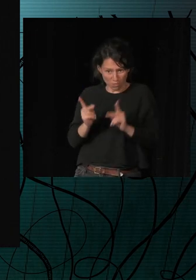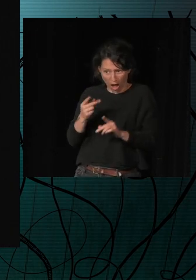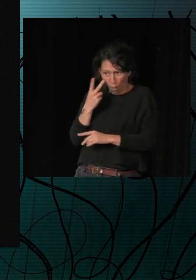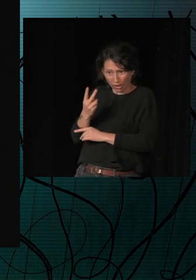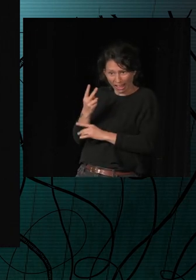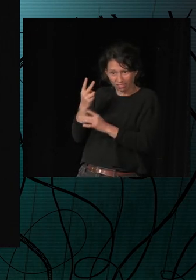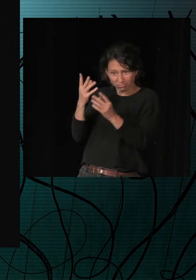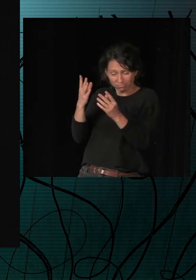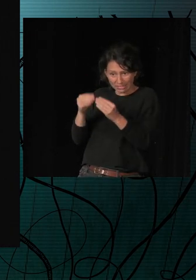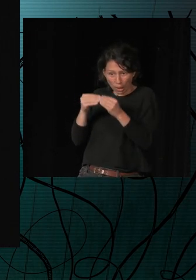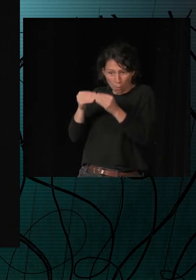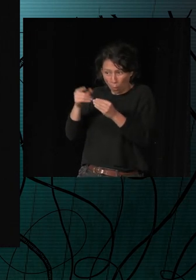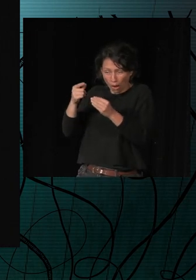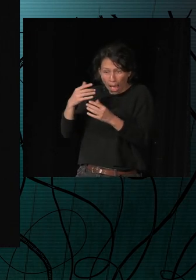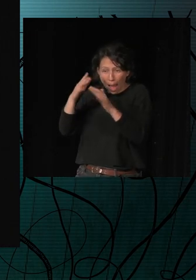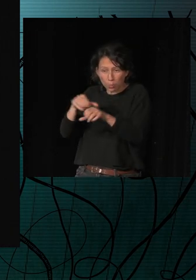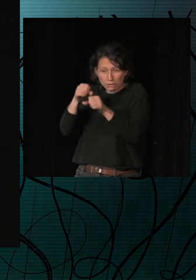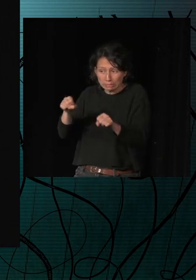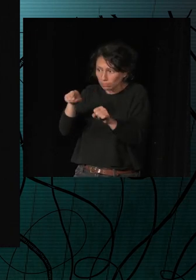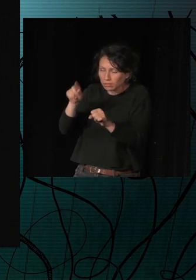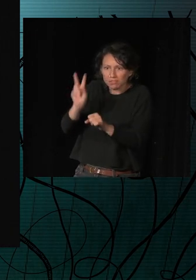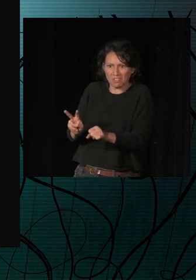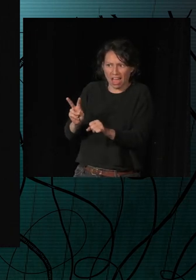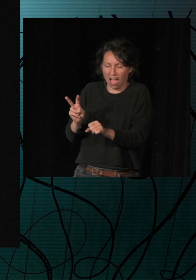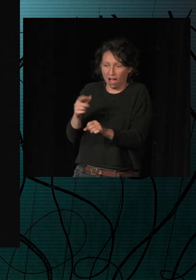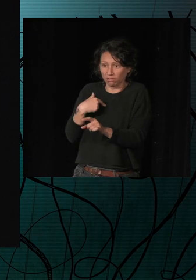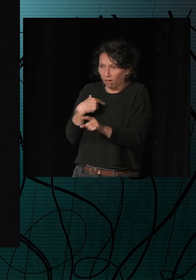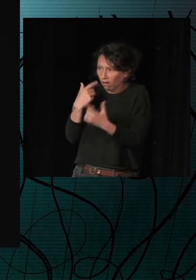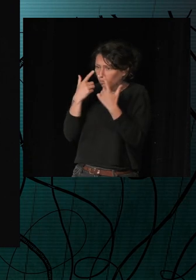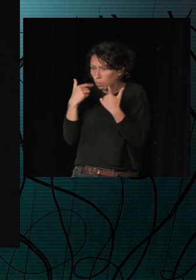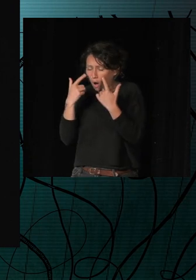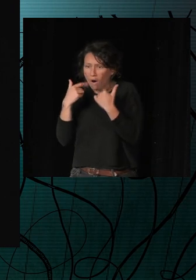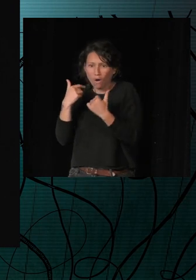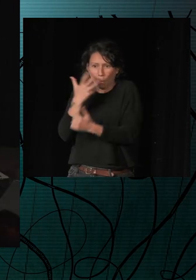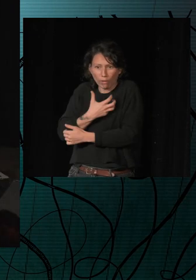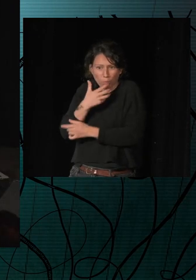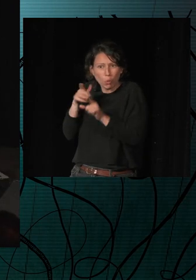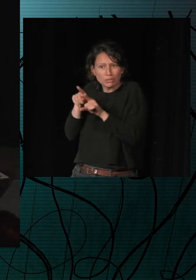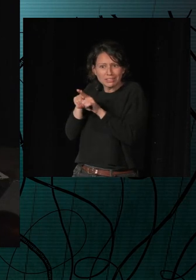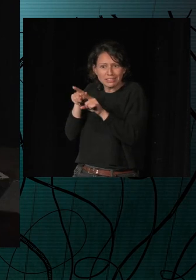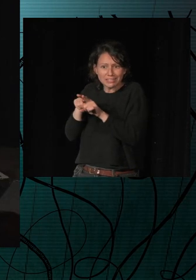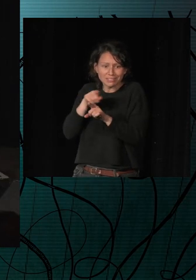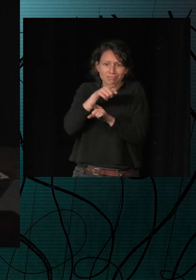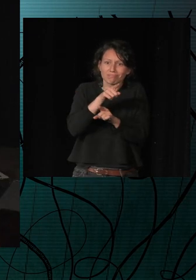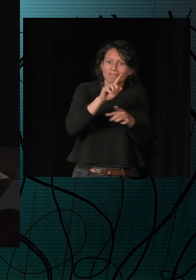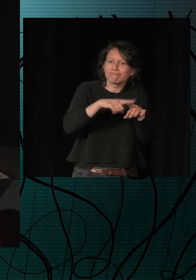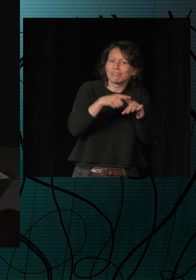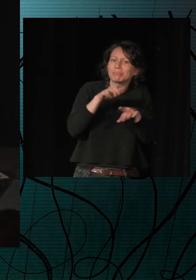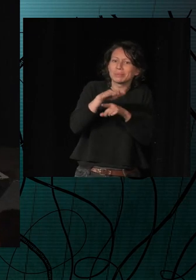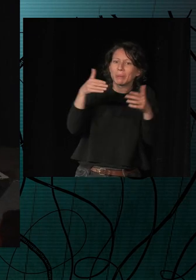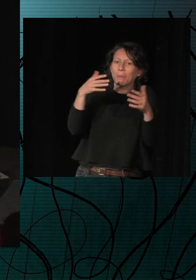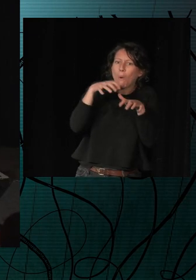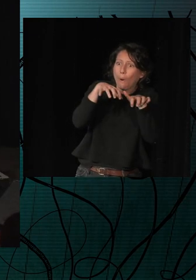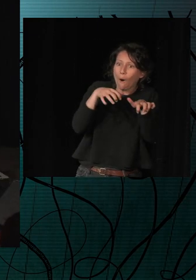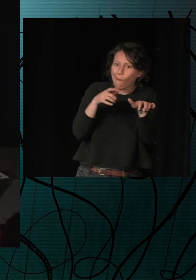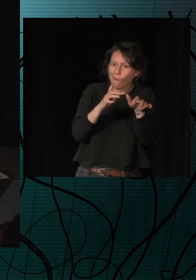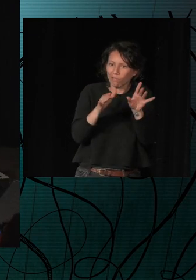de regarder des histoires d'amour impossibles que de er un bon gros film d'horreur où tout le monde clame à la fin donc je sais pas disons que je pense que c'est une façon d'aborder